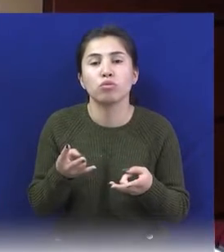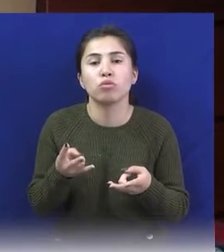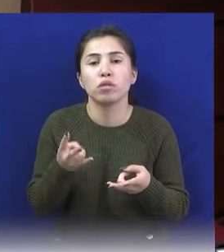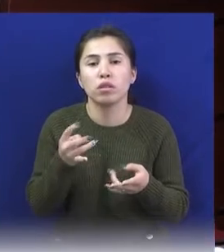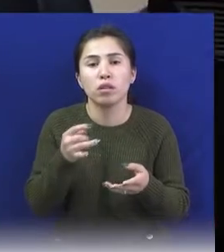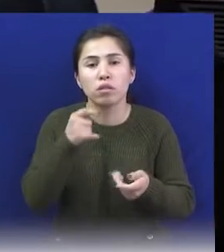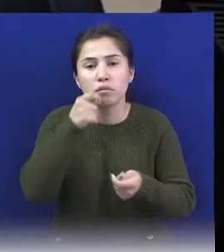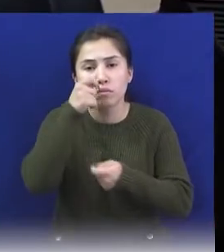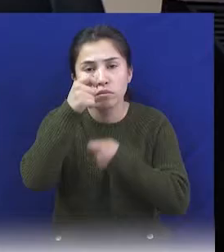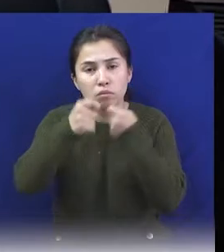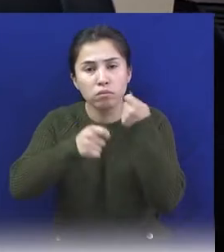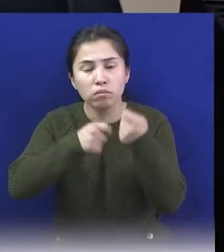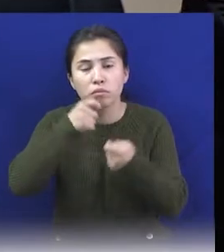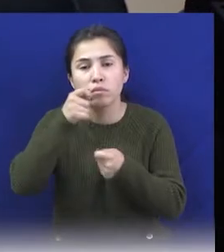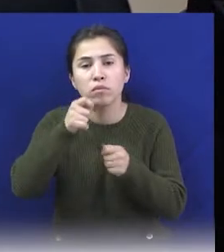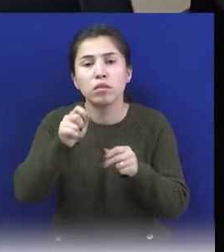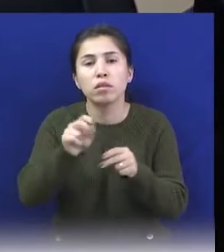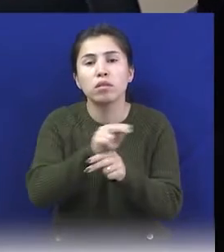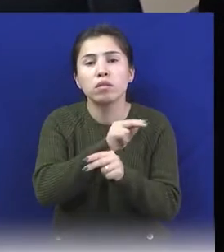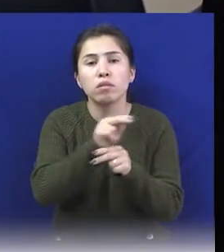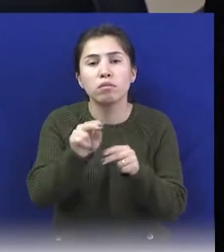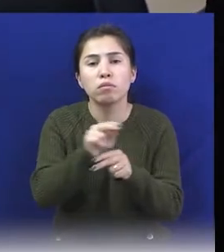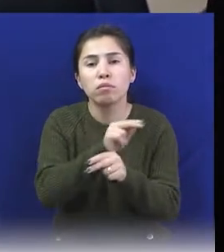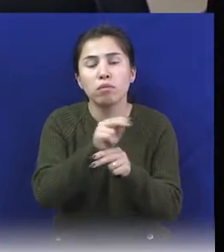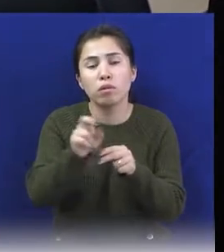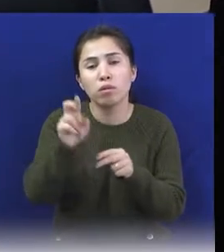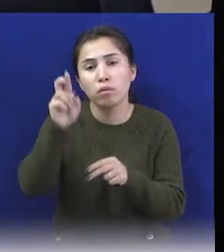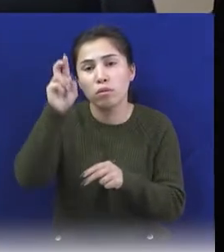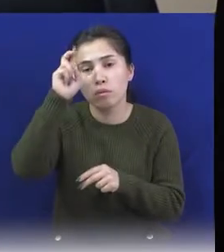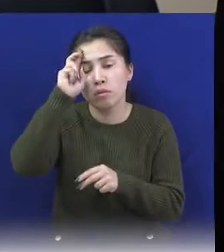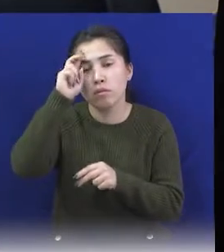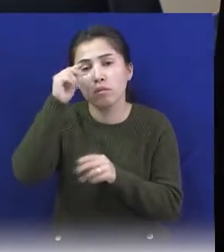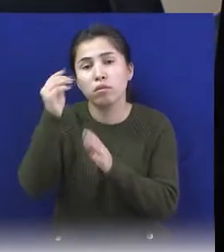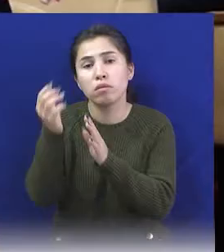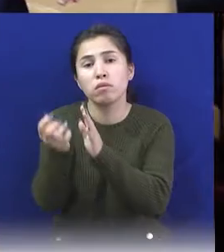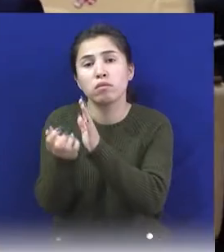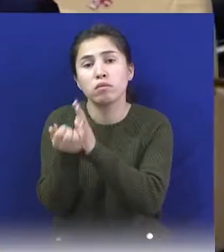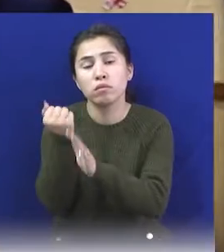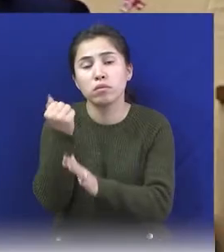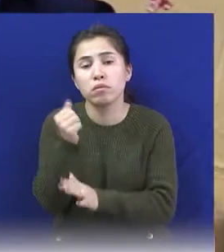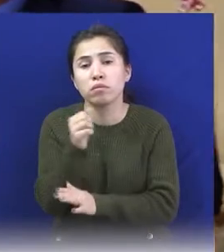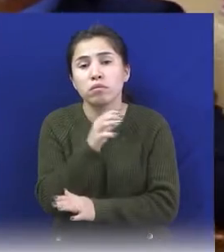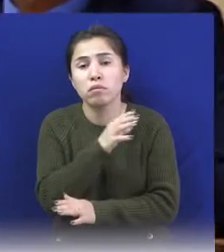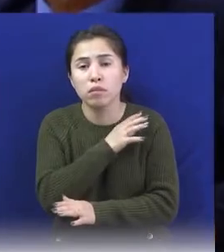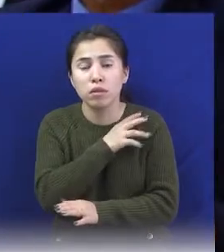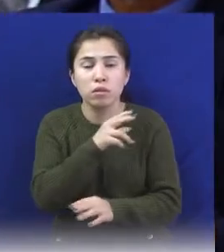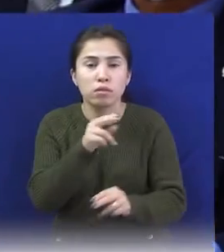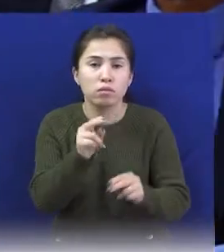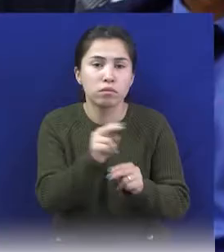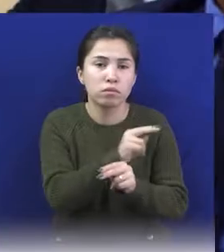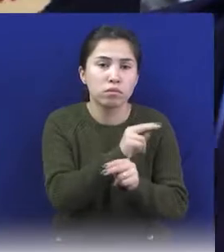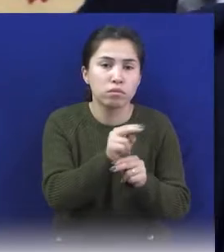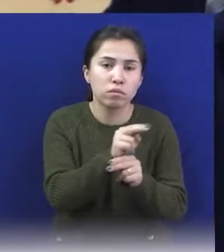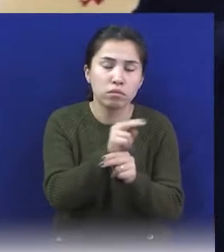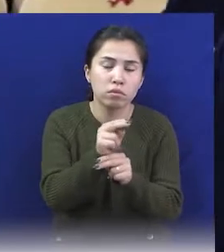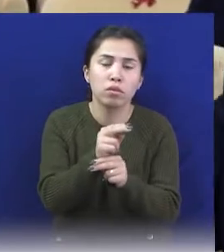4,6%. То есть область не отстает от прогнозных показателей республики. На совещании было доложено о проделанной работе 8